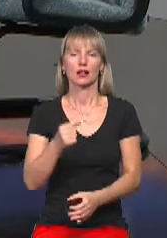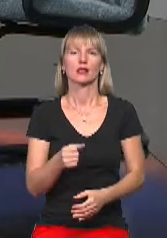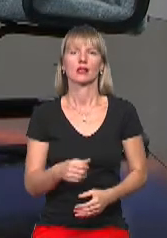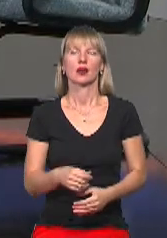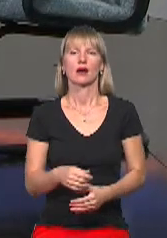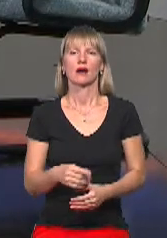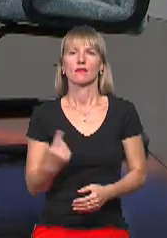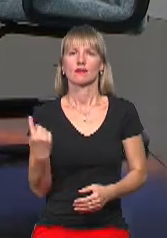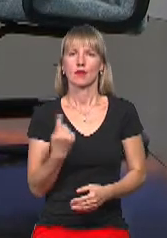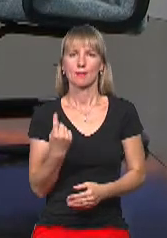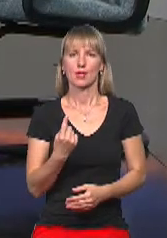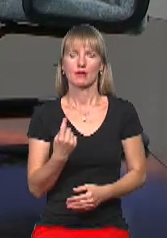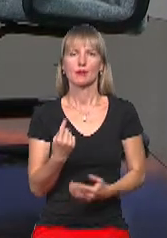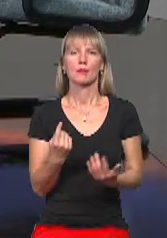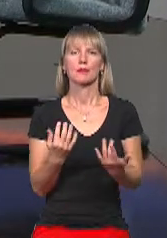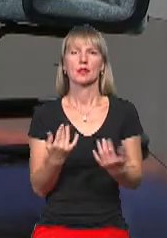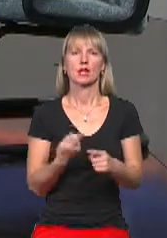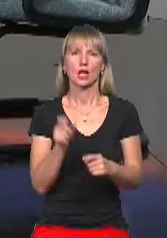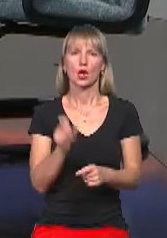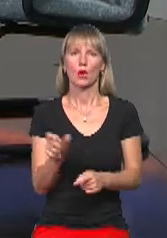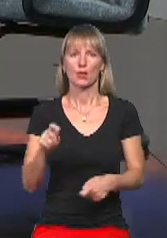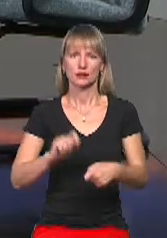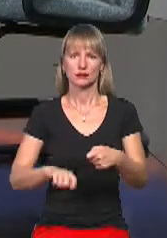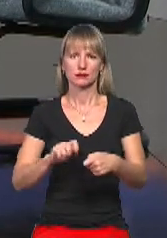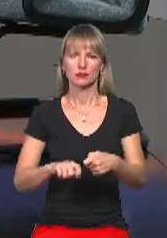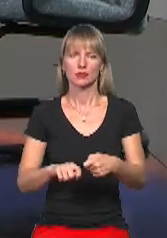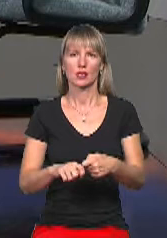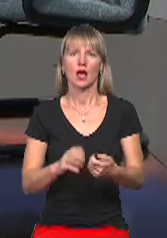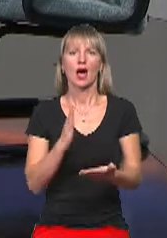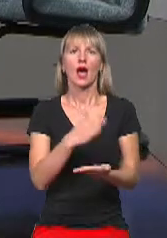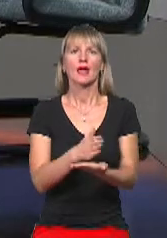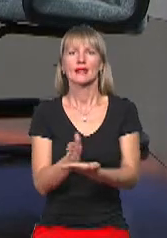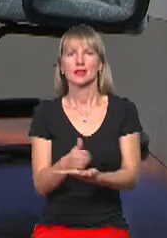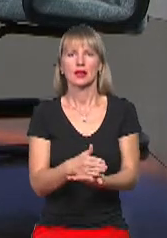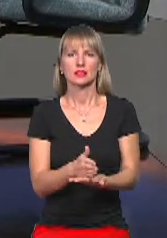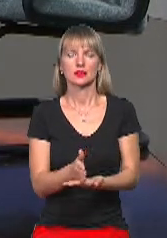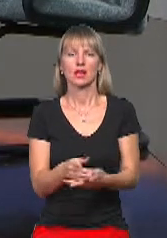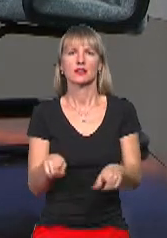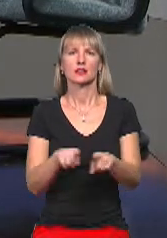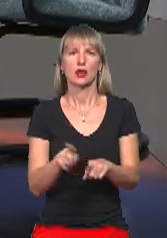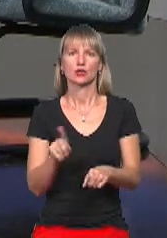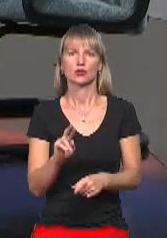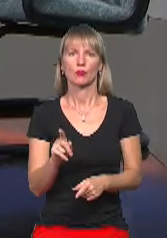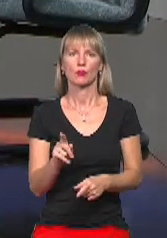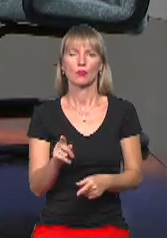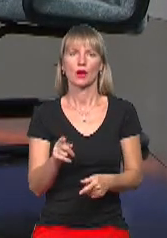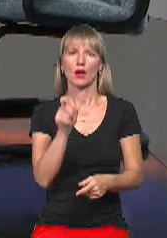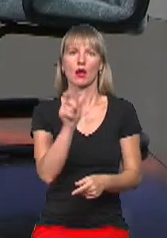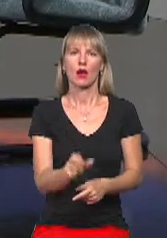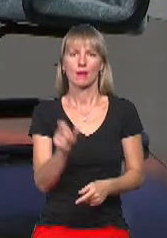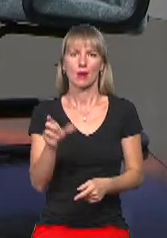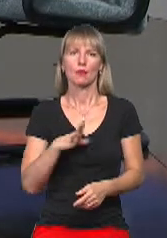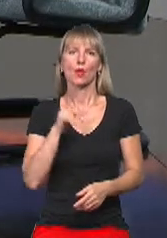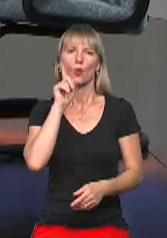во-первых, поскольку это громадский мониторинг, ориентация идет так, чтобы громаде было удобно